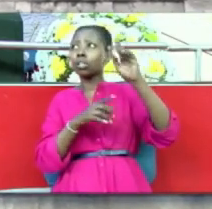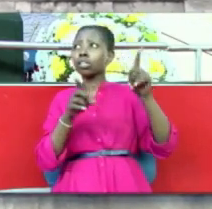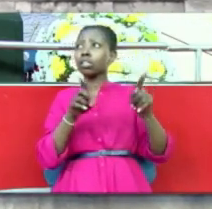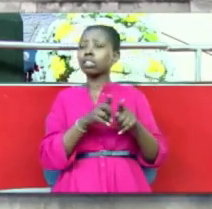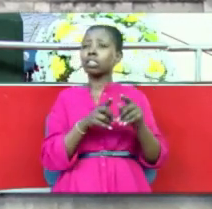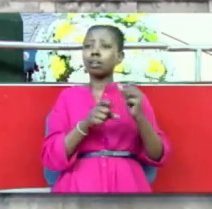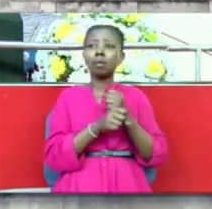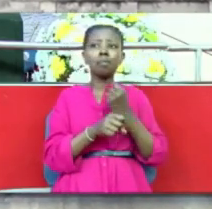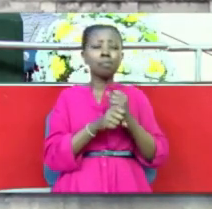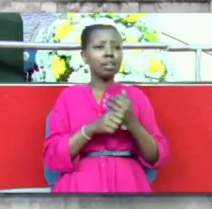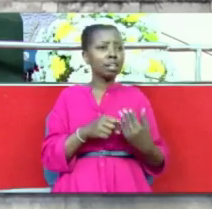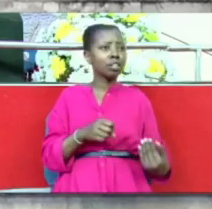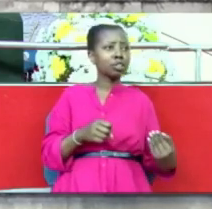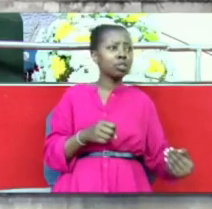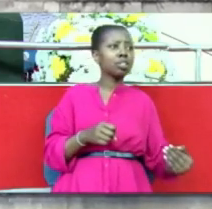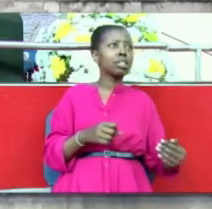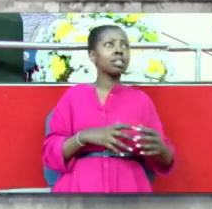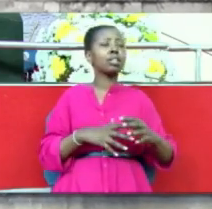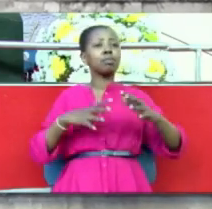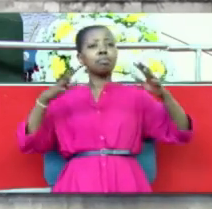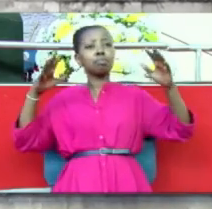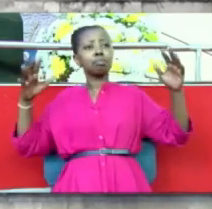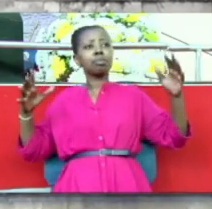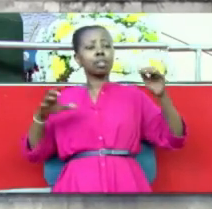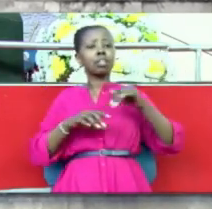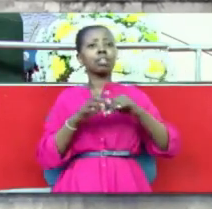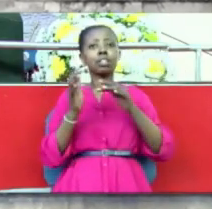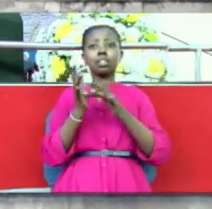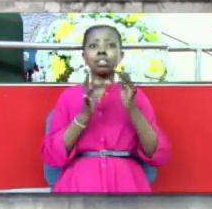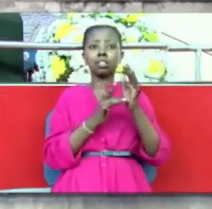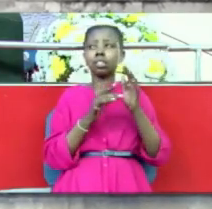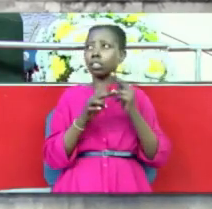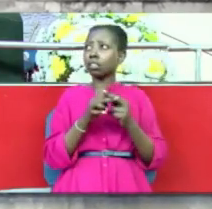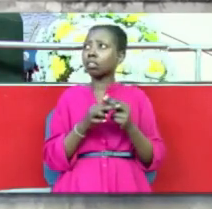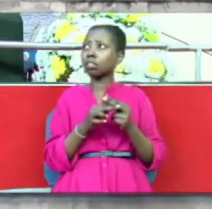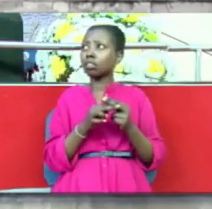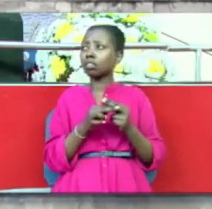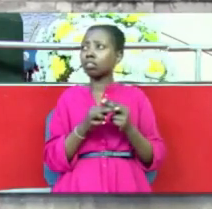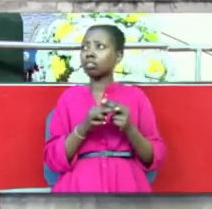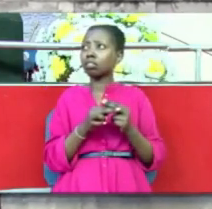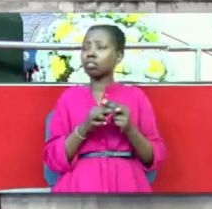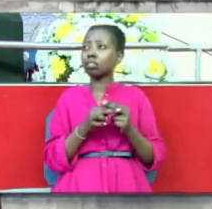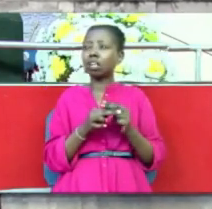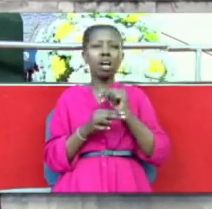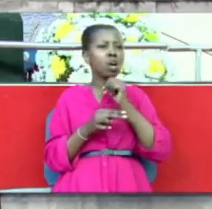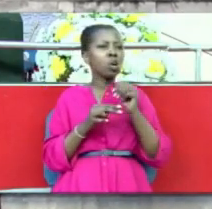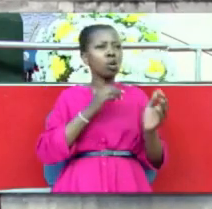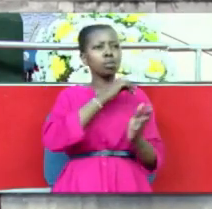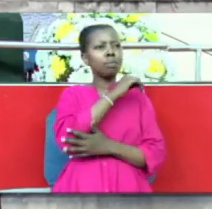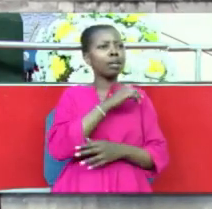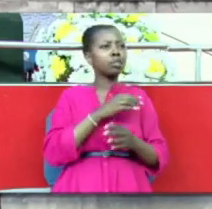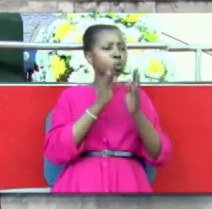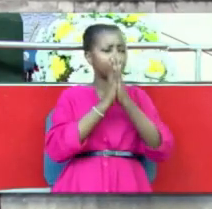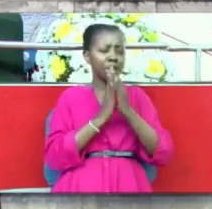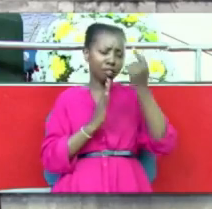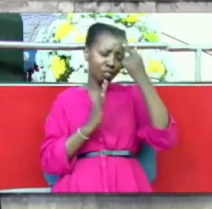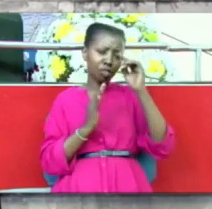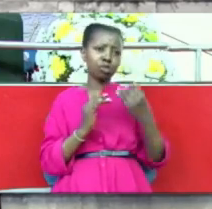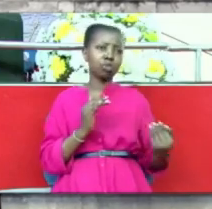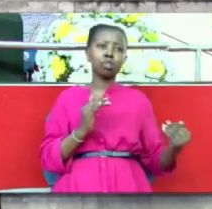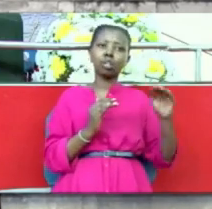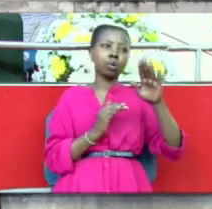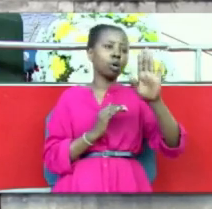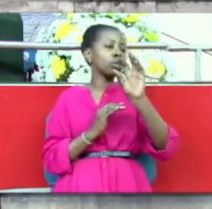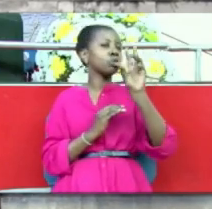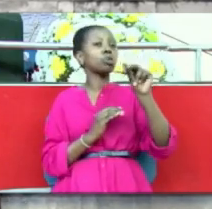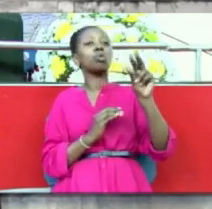wewe wakuu katika jina la Yesu. Amen. Unajua sio vibaya kuombea mtoto wako na unamweka katika ofisi unatakaga. Sasa